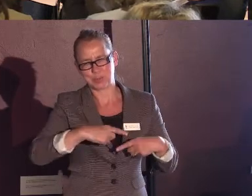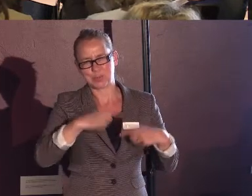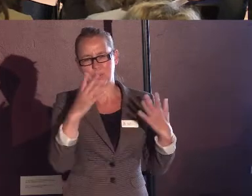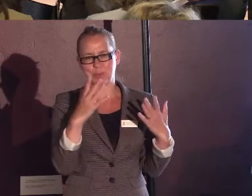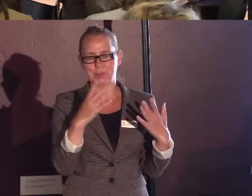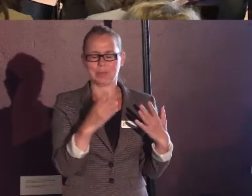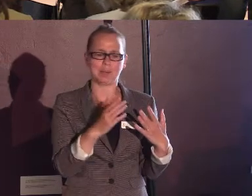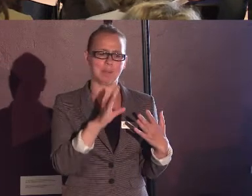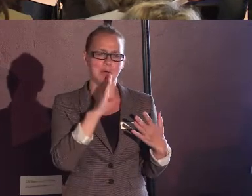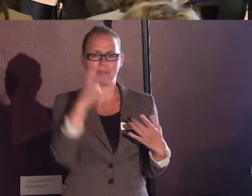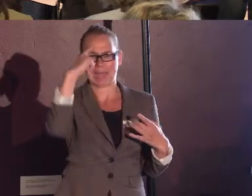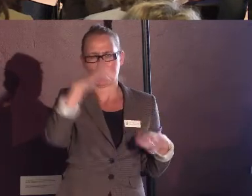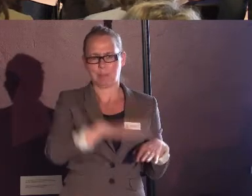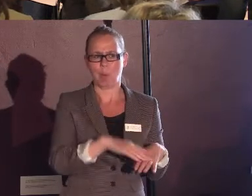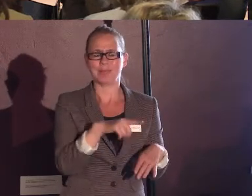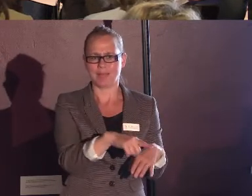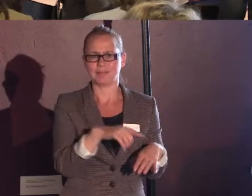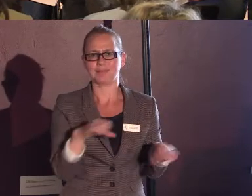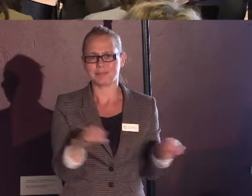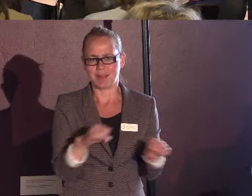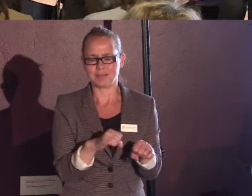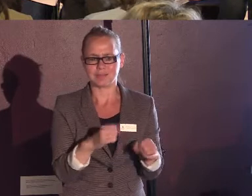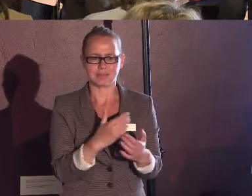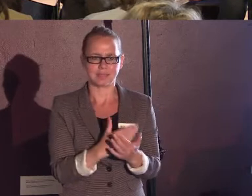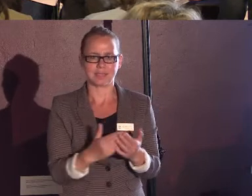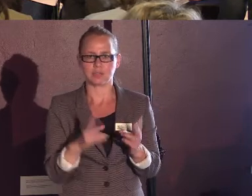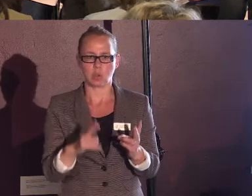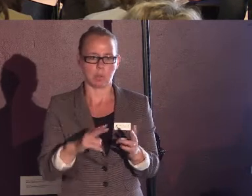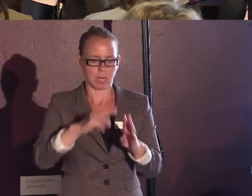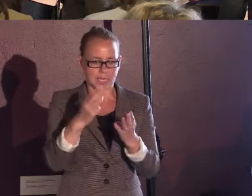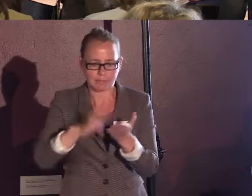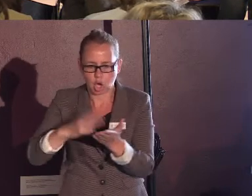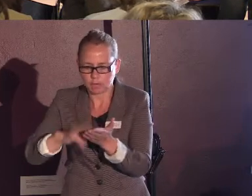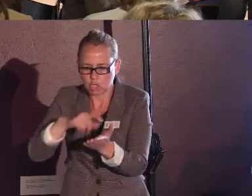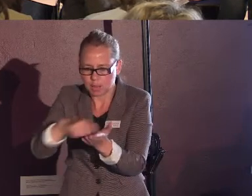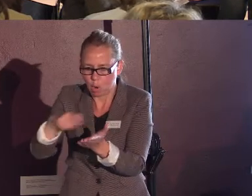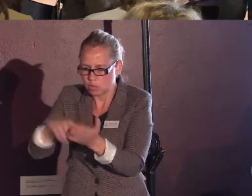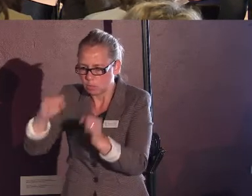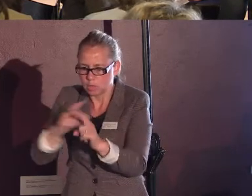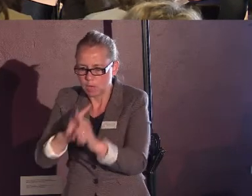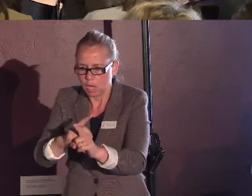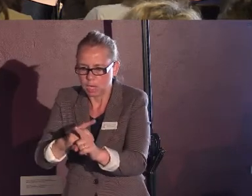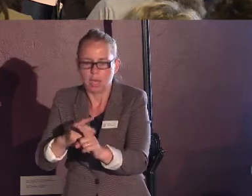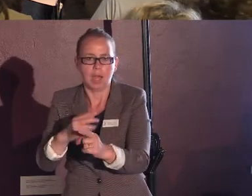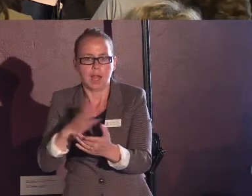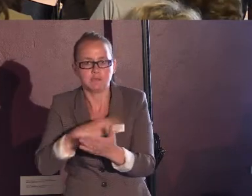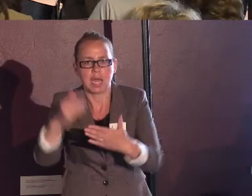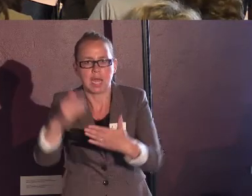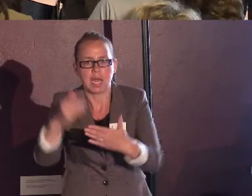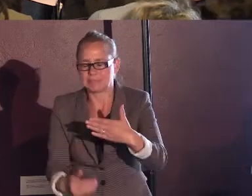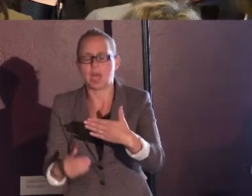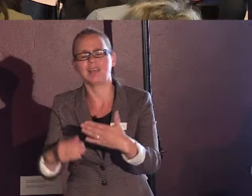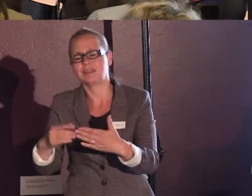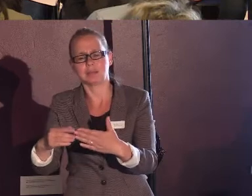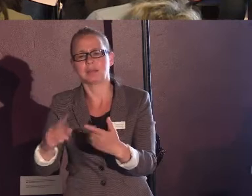kulturen slipper den största stressen i alla fall. Det finns inga kvartalsrapporter riktigt att gå efter. Eller försäljningslistor. Det